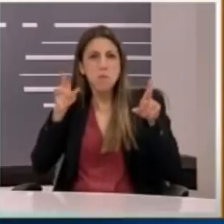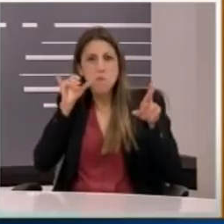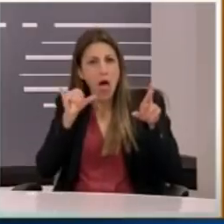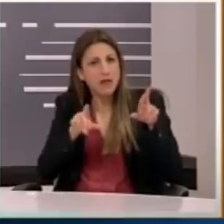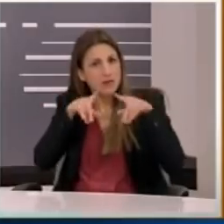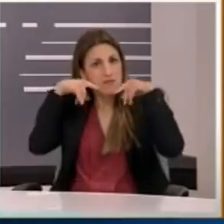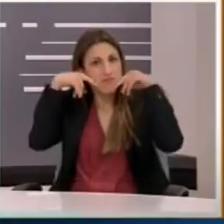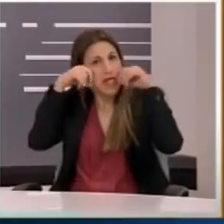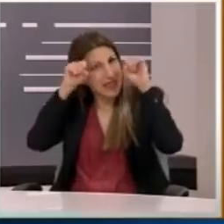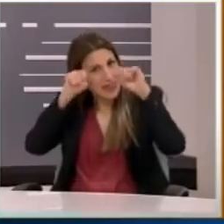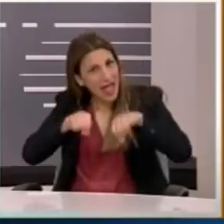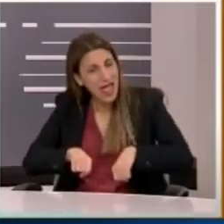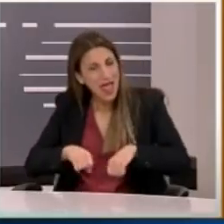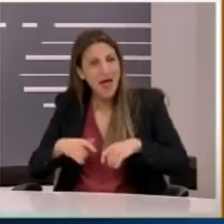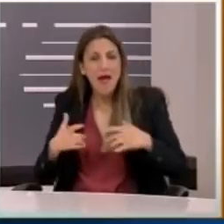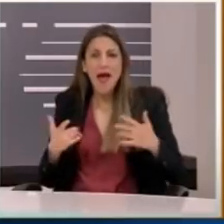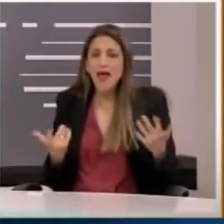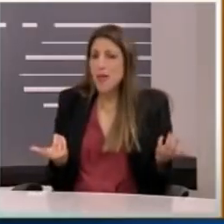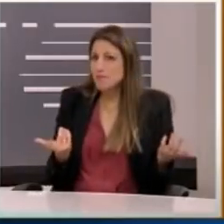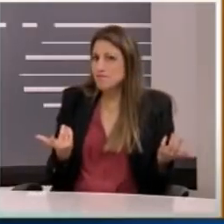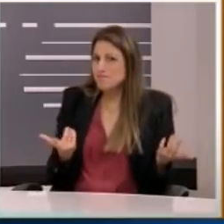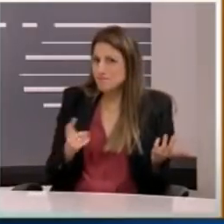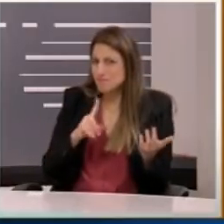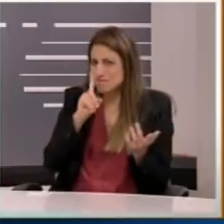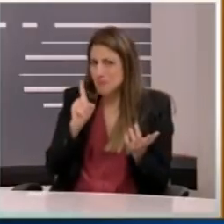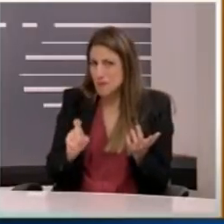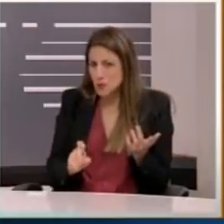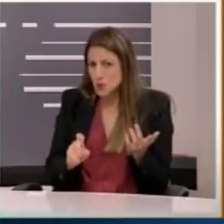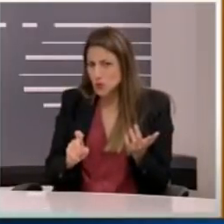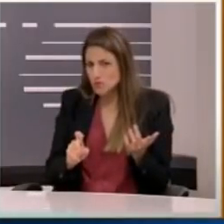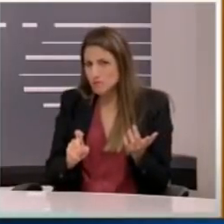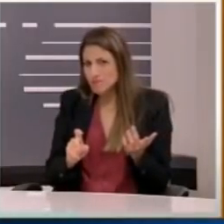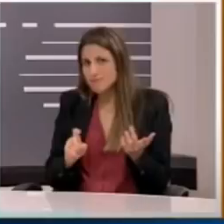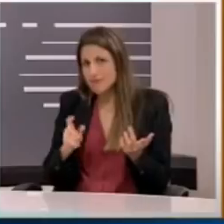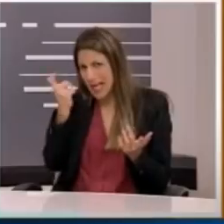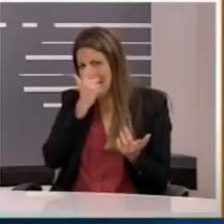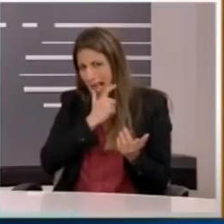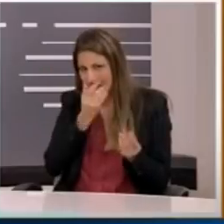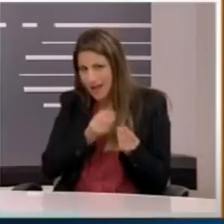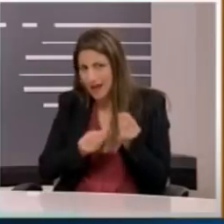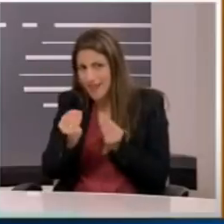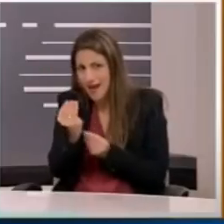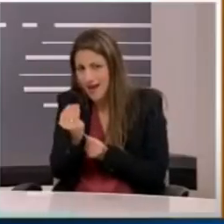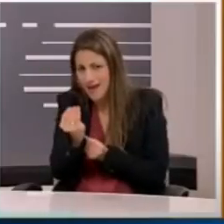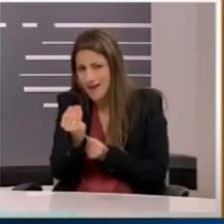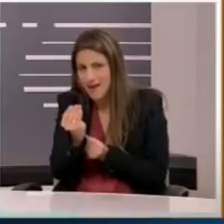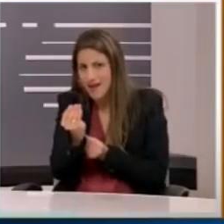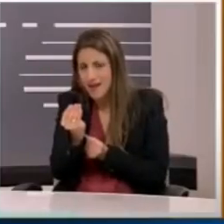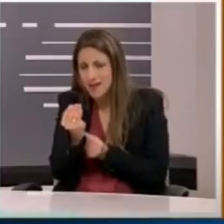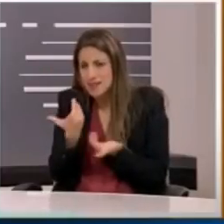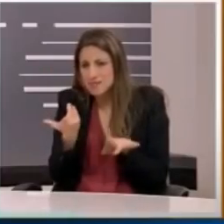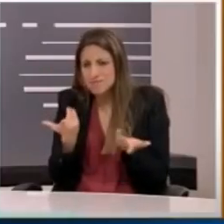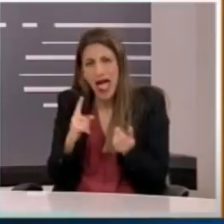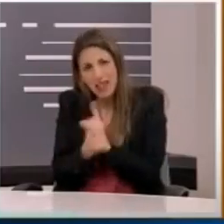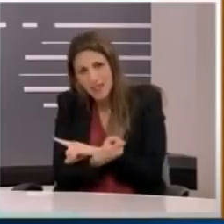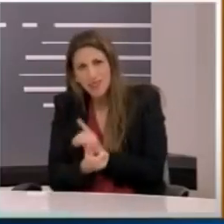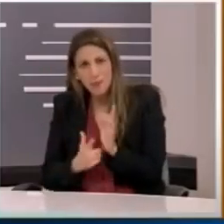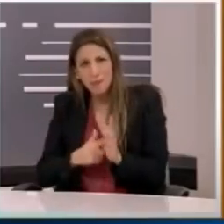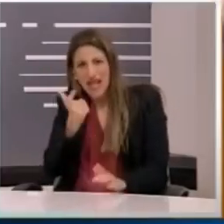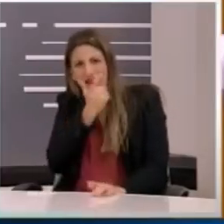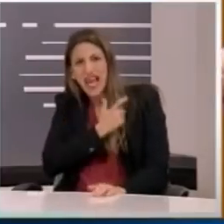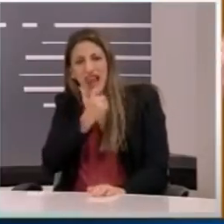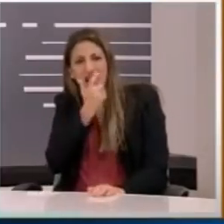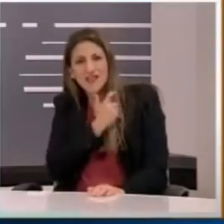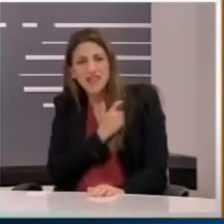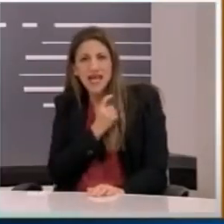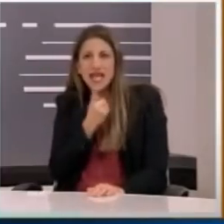έτσι, αλλά μήπως έπρεπε να κλαίτε και όχι να χαίρεστε. Μήπως έχετε χάσει την αίσθηση του τι